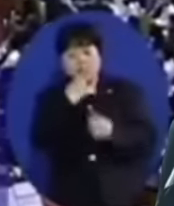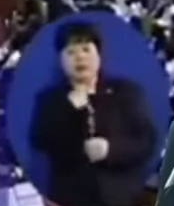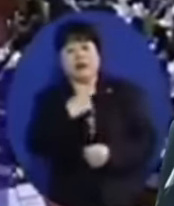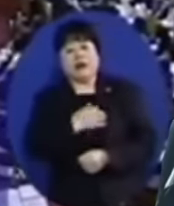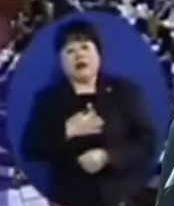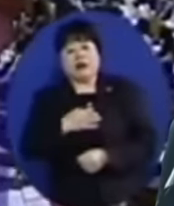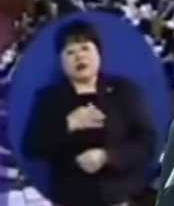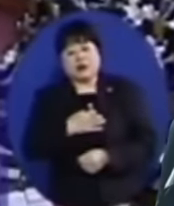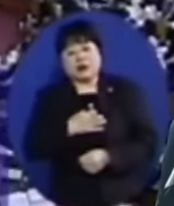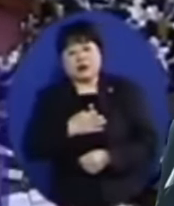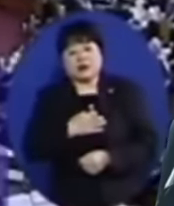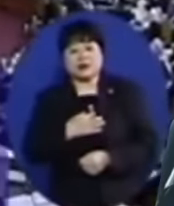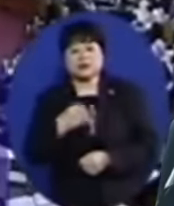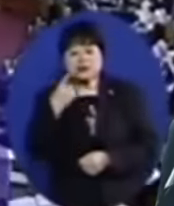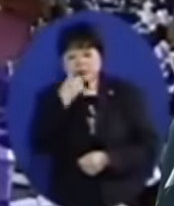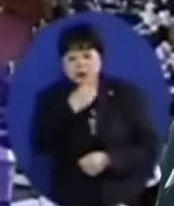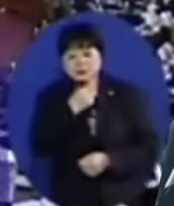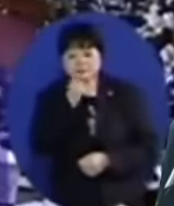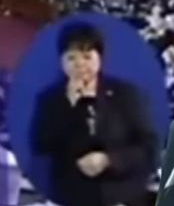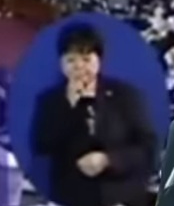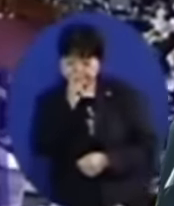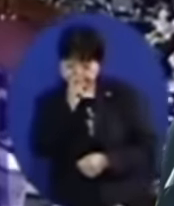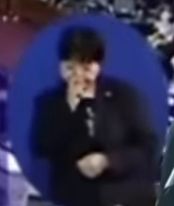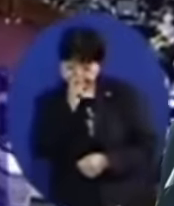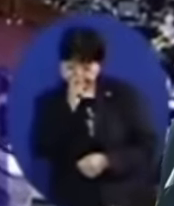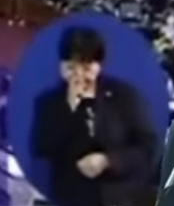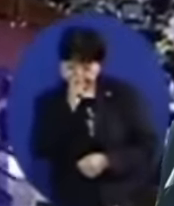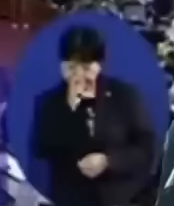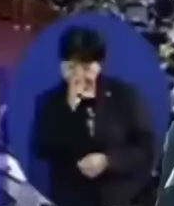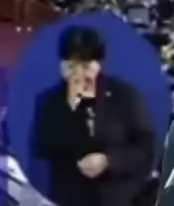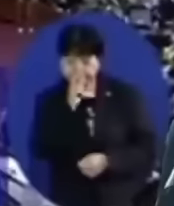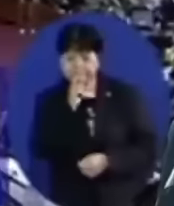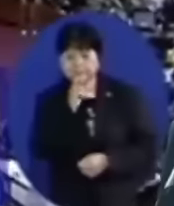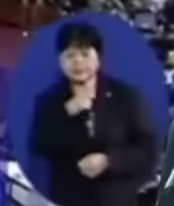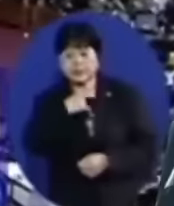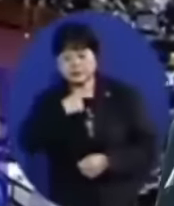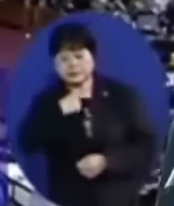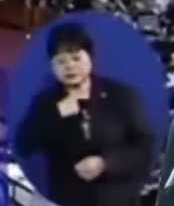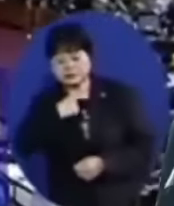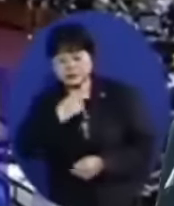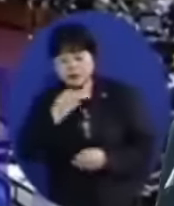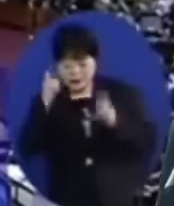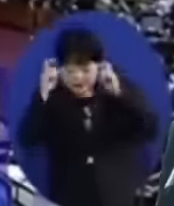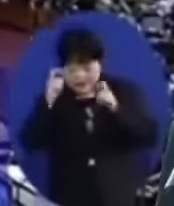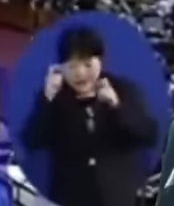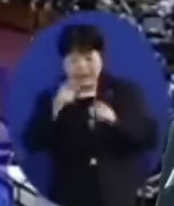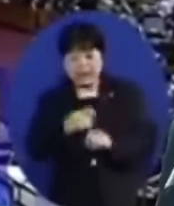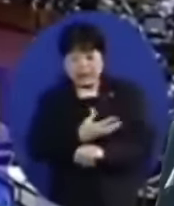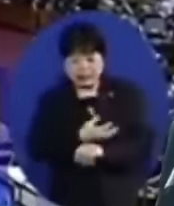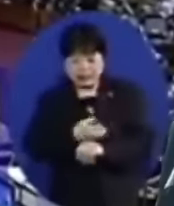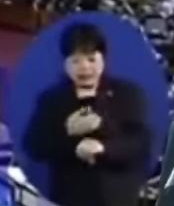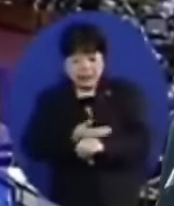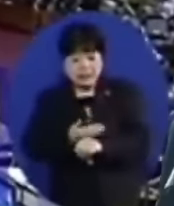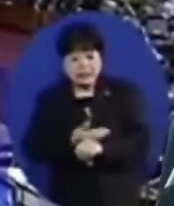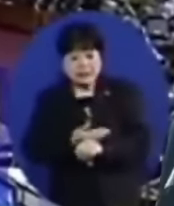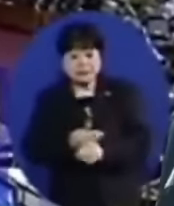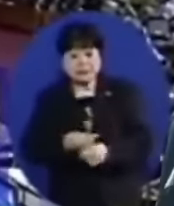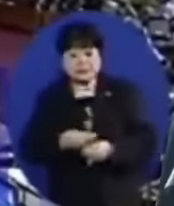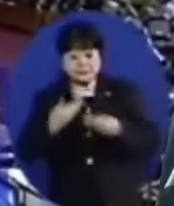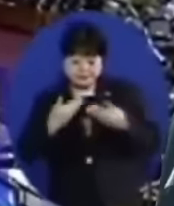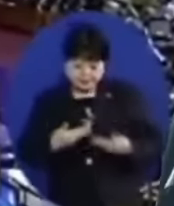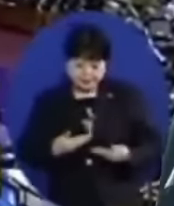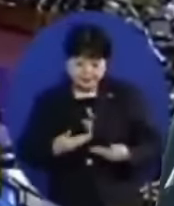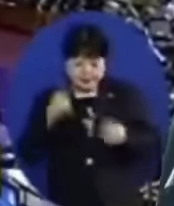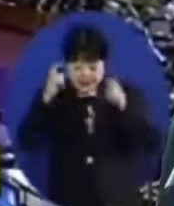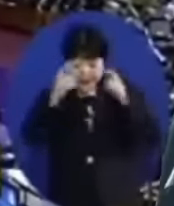괴로울 때에도 그 입을 열지 아니하였으며 마치 도수장으로 끌려가는 어린 양과 털 깎는 자 앞에서 잠잠한 양같이 그 입을